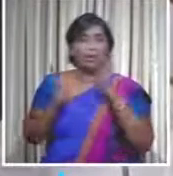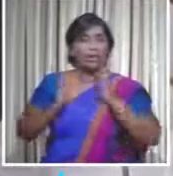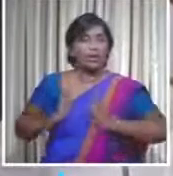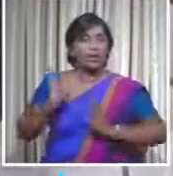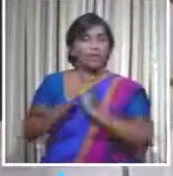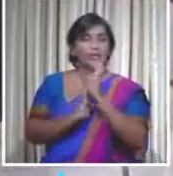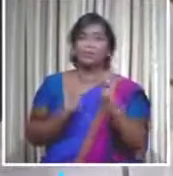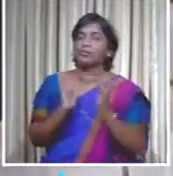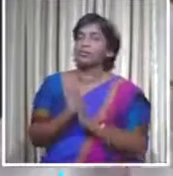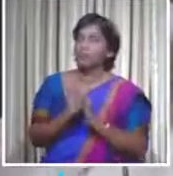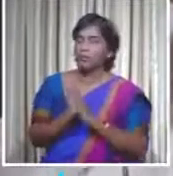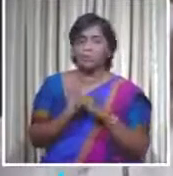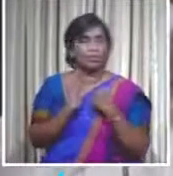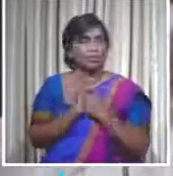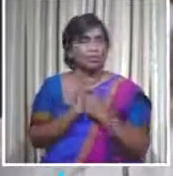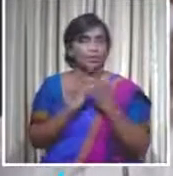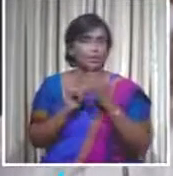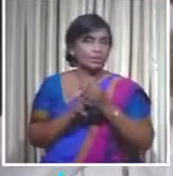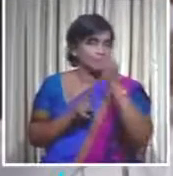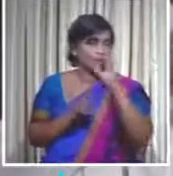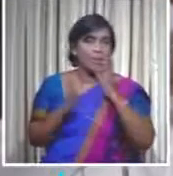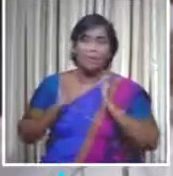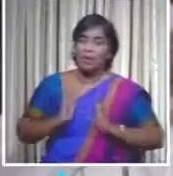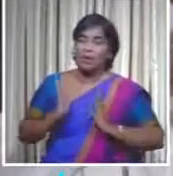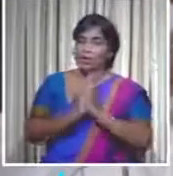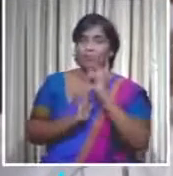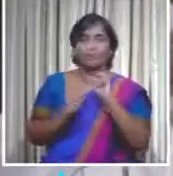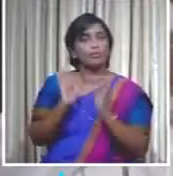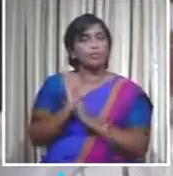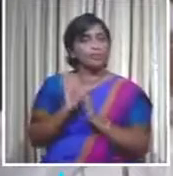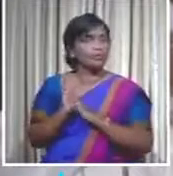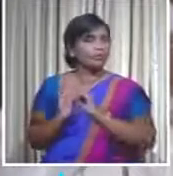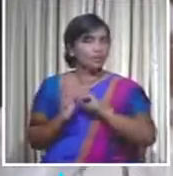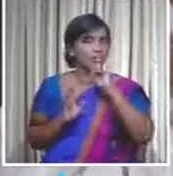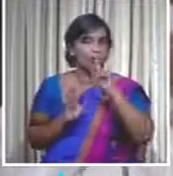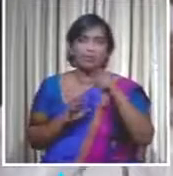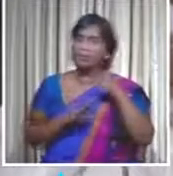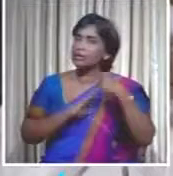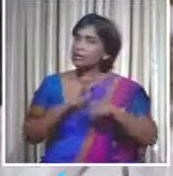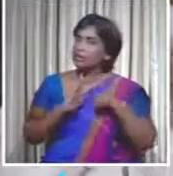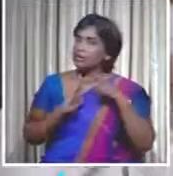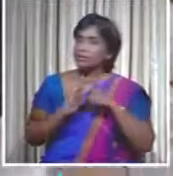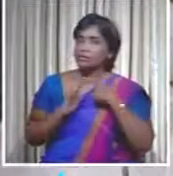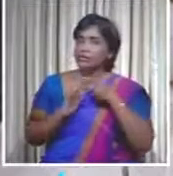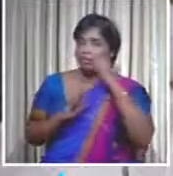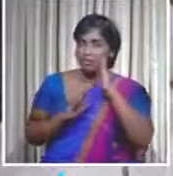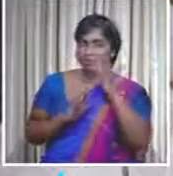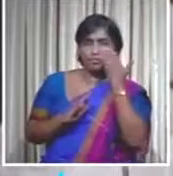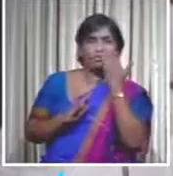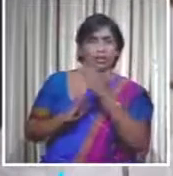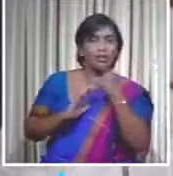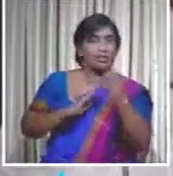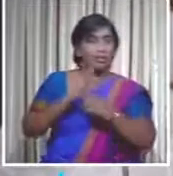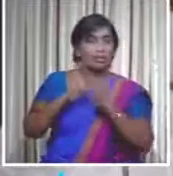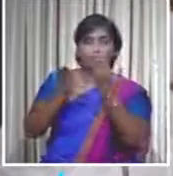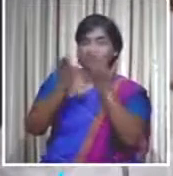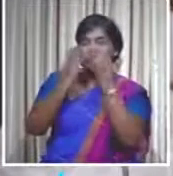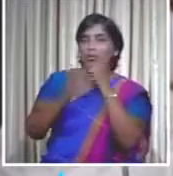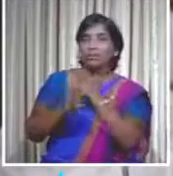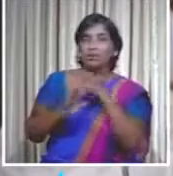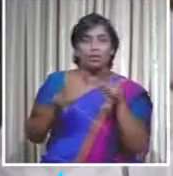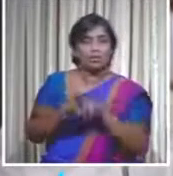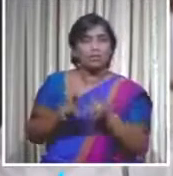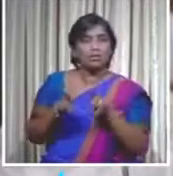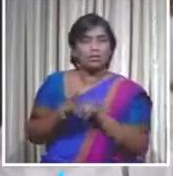හිමිකම් කොමිසම ගරු සභාපතිතුමනි මානව හිමිකම් කොමිසම කියලා කියන්නේ මේ රටේ ප්‍රතිරූපය මේ රටේ ප්‍රතිරූපය ඒ